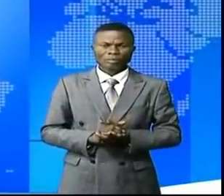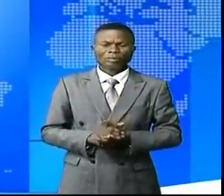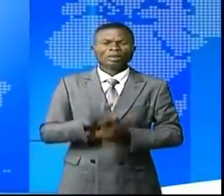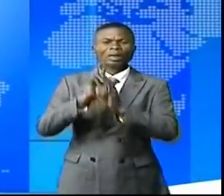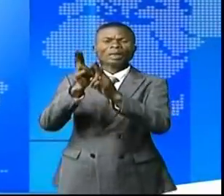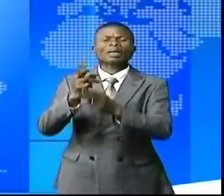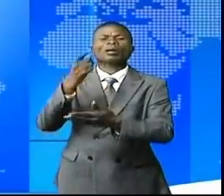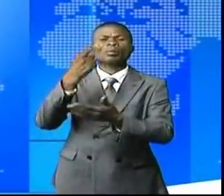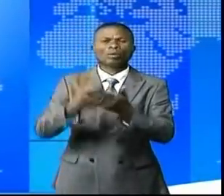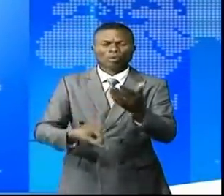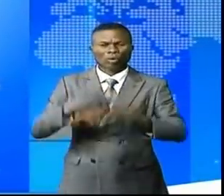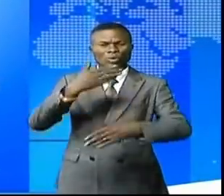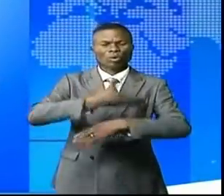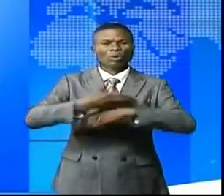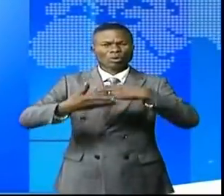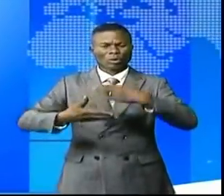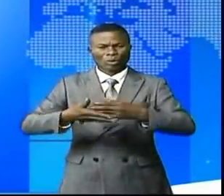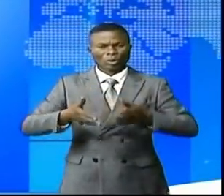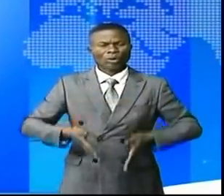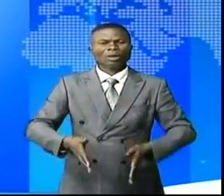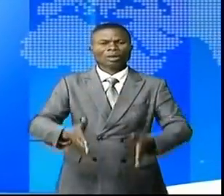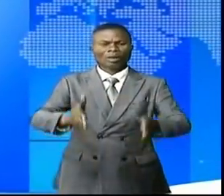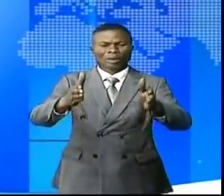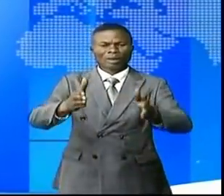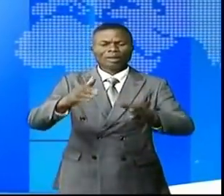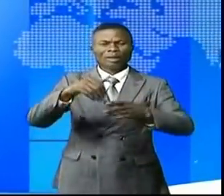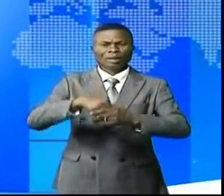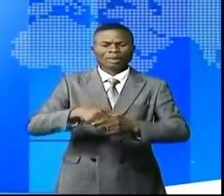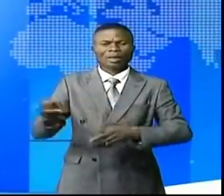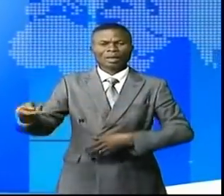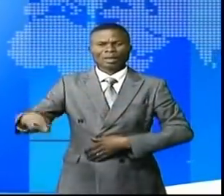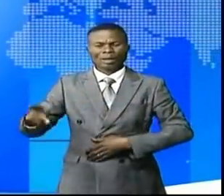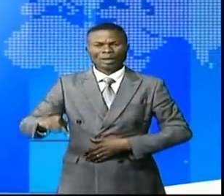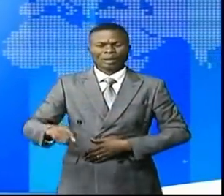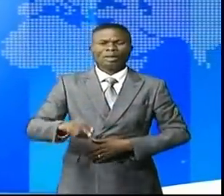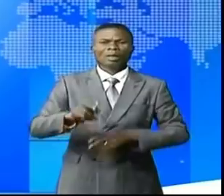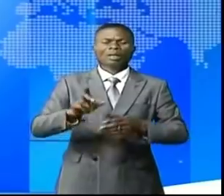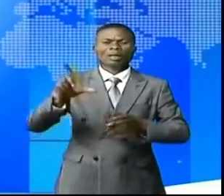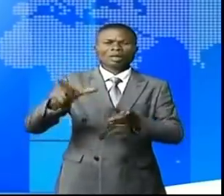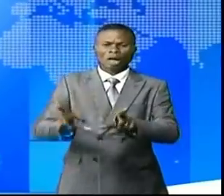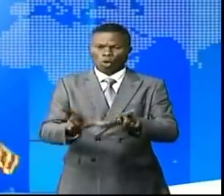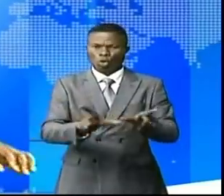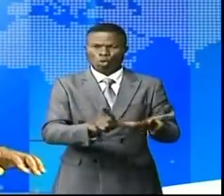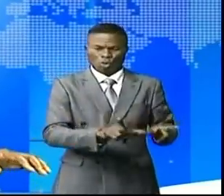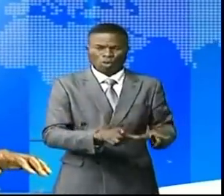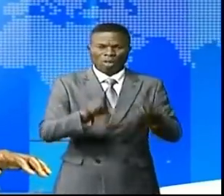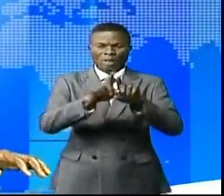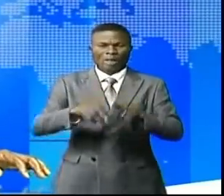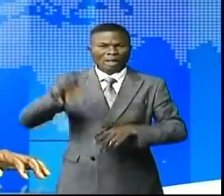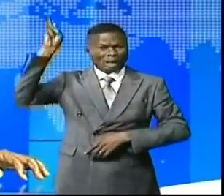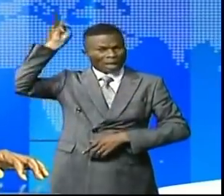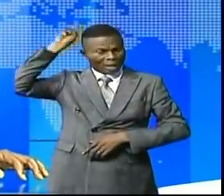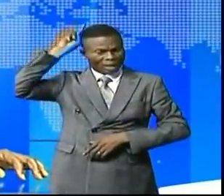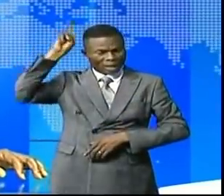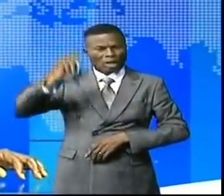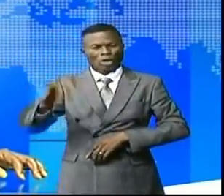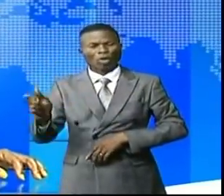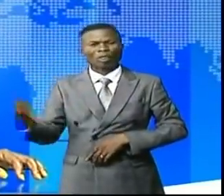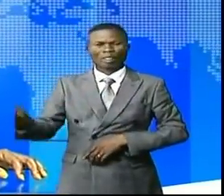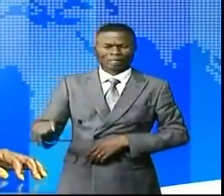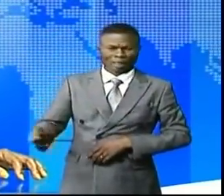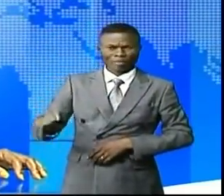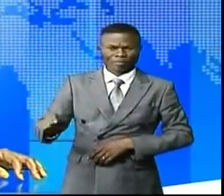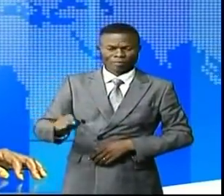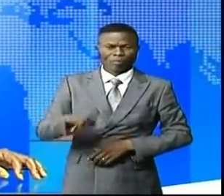lieux des infrastructures routières dans la province de Lualaba, à Kolwezi et d'autres territoires?